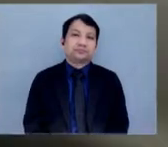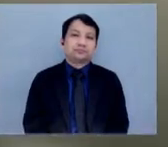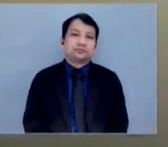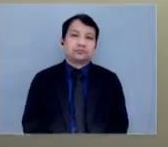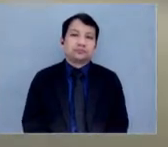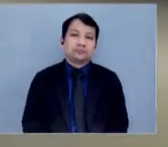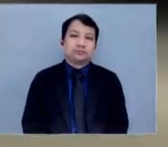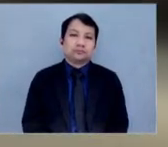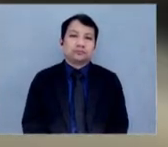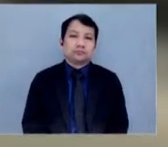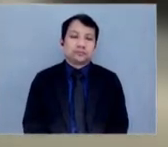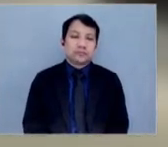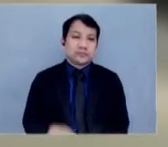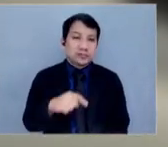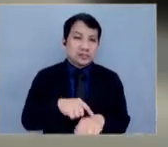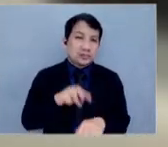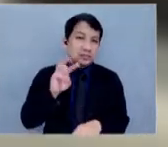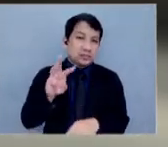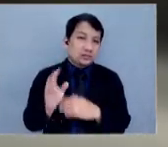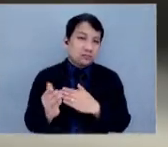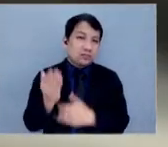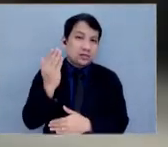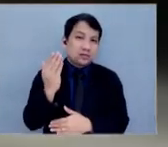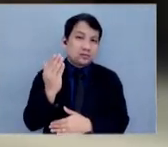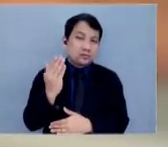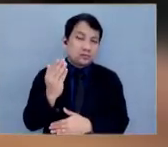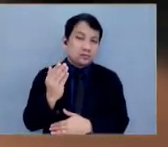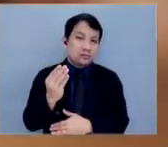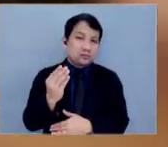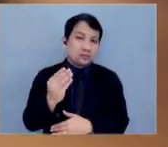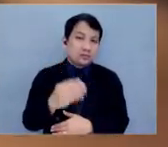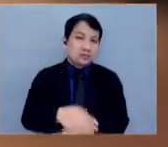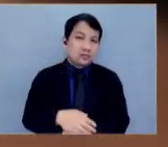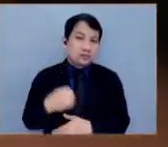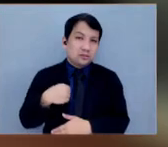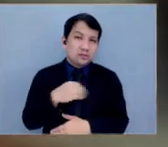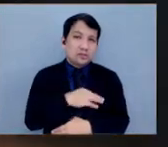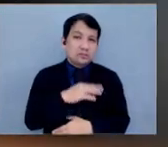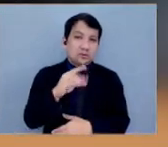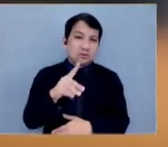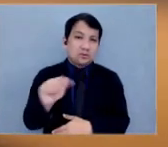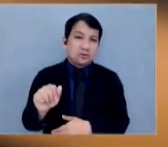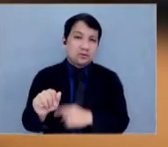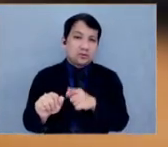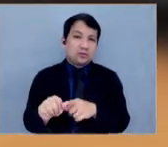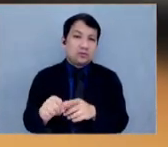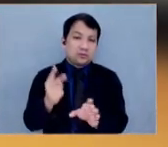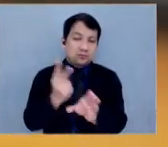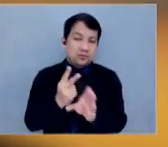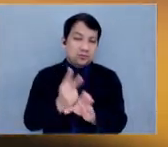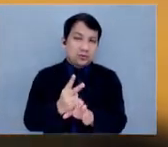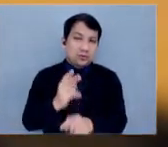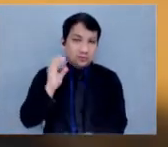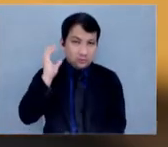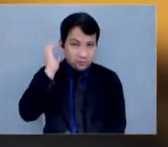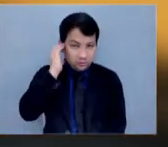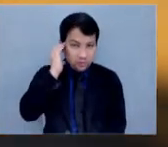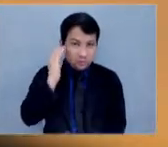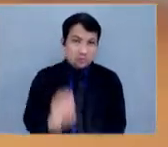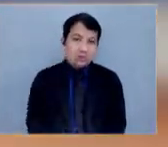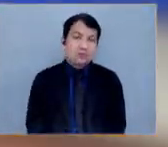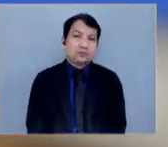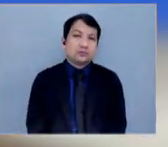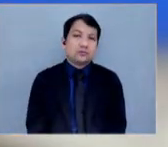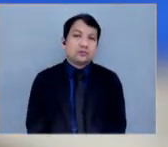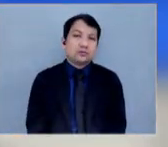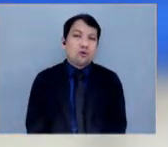Bandang alas 6 kaninang umaga nang sitahin ng mga tauhan ng MMDA ang van na ito sa Cubao, Quezon City. Colorum yan